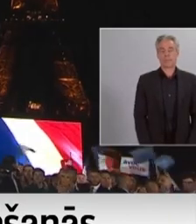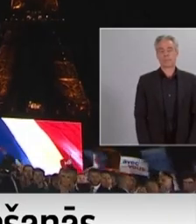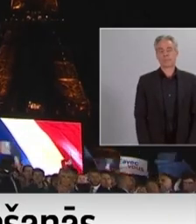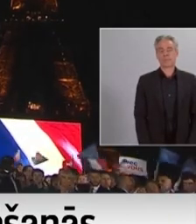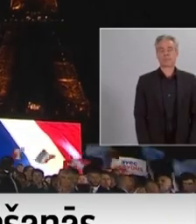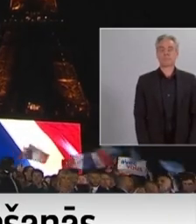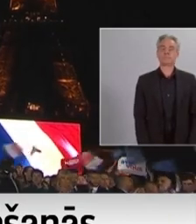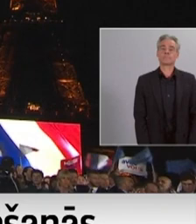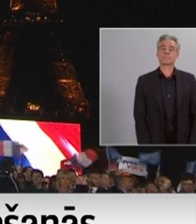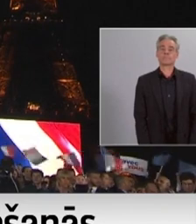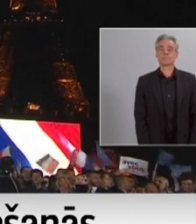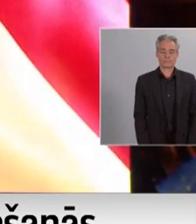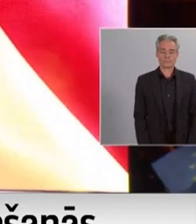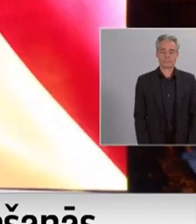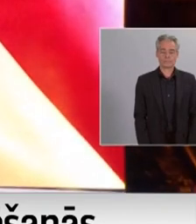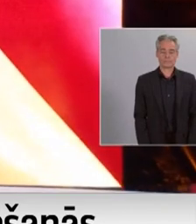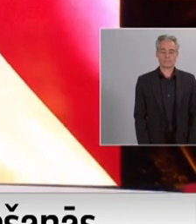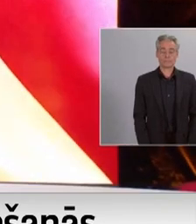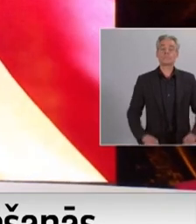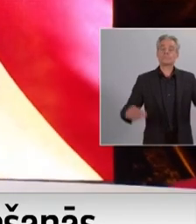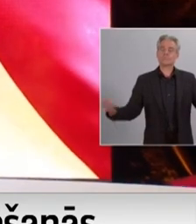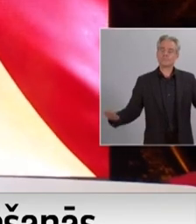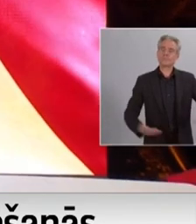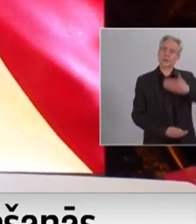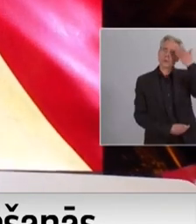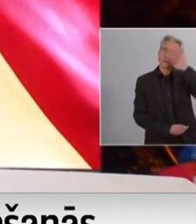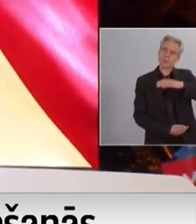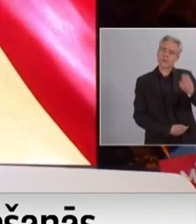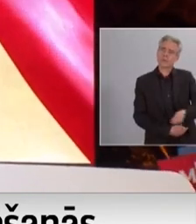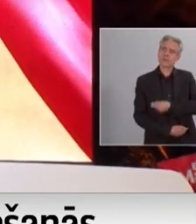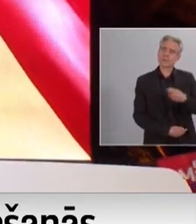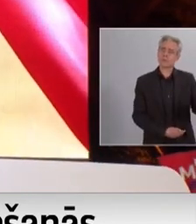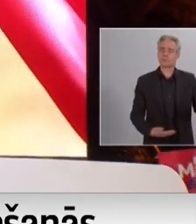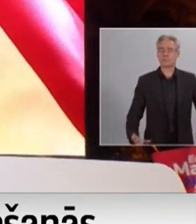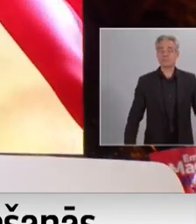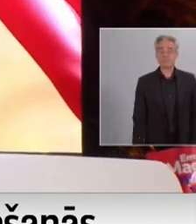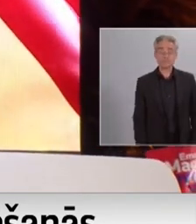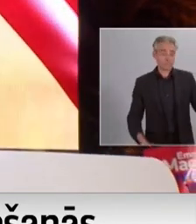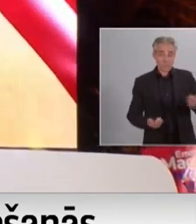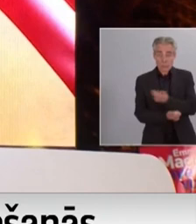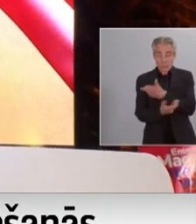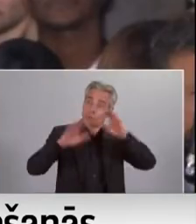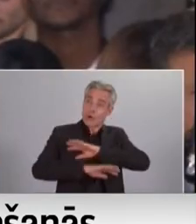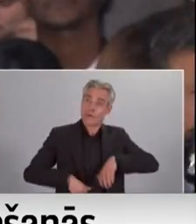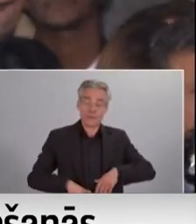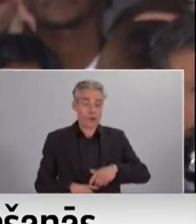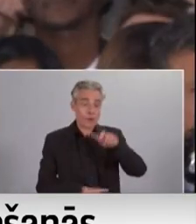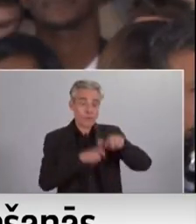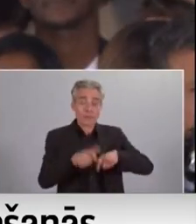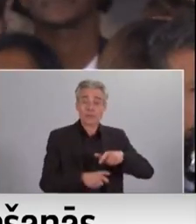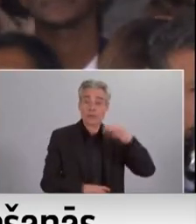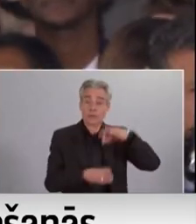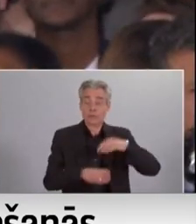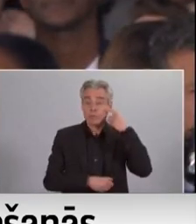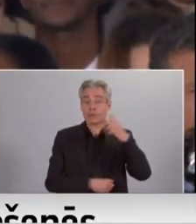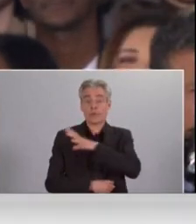būs citādāki. Viņš centīsies nevienu neatstāt ceļmalā. Paklausīsimies, lūdzu, ko viņš saka. À ceux qui ont voté pour